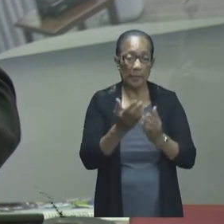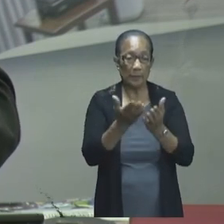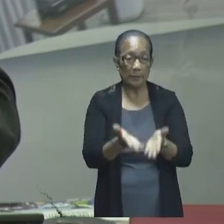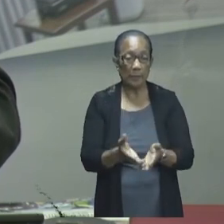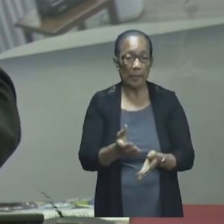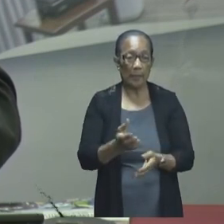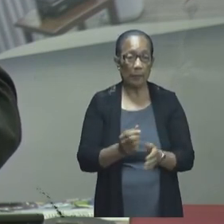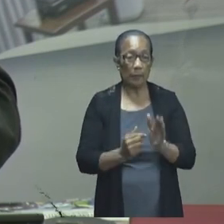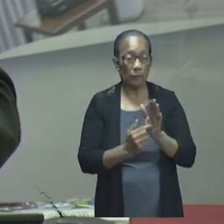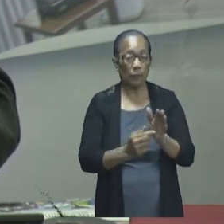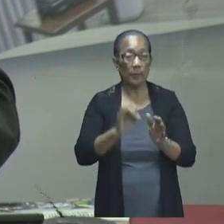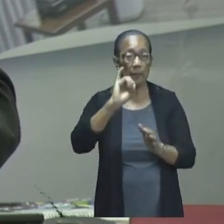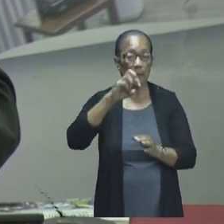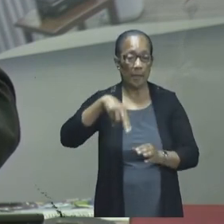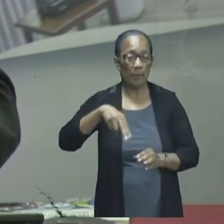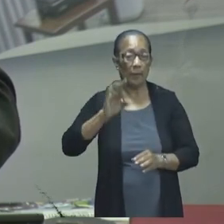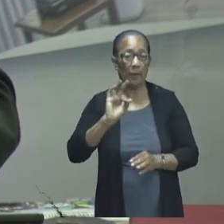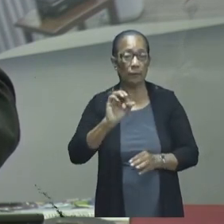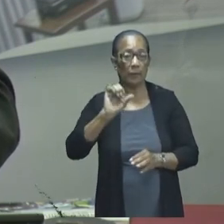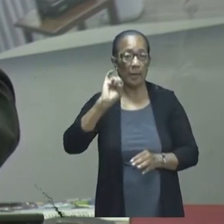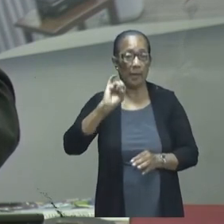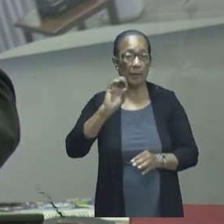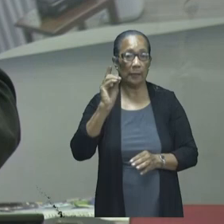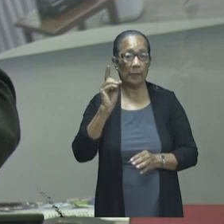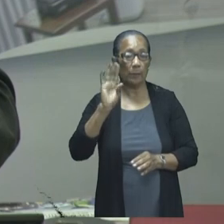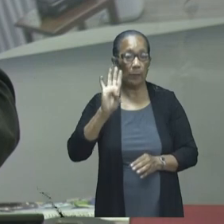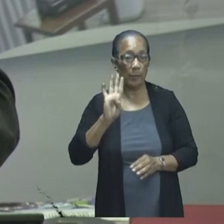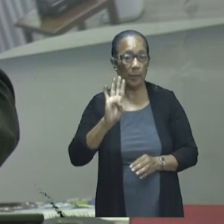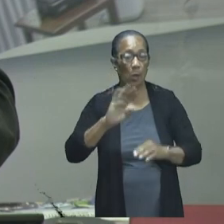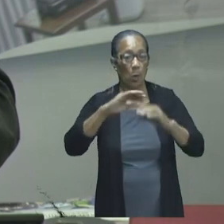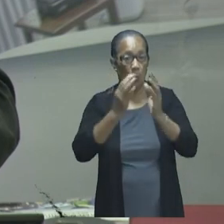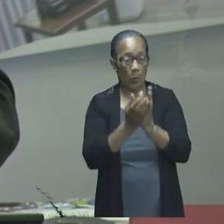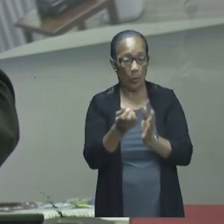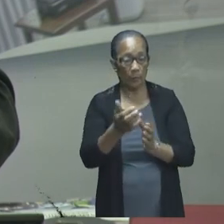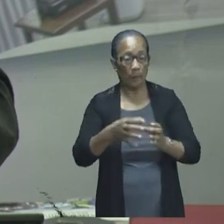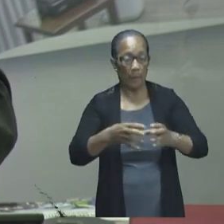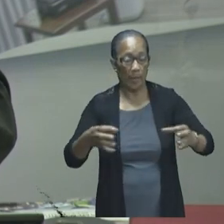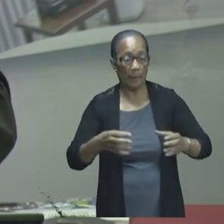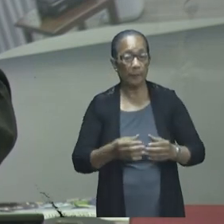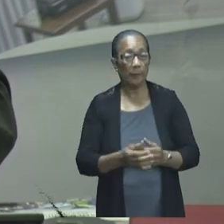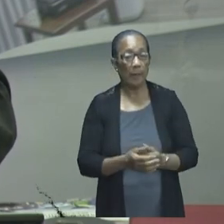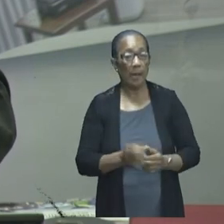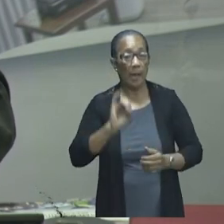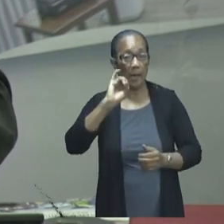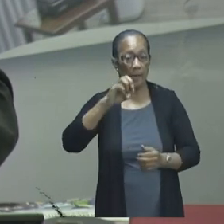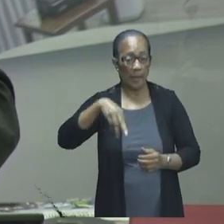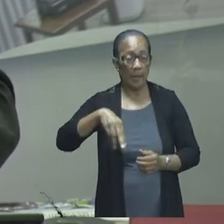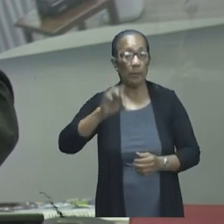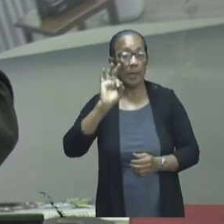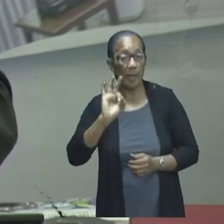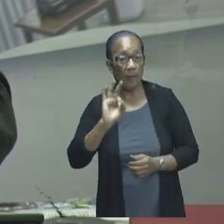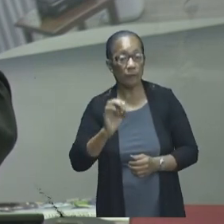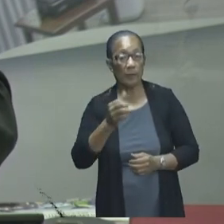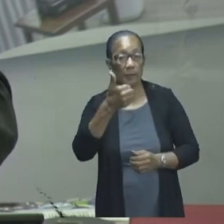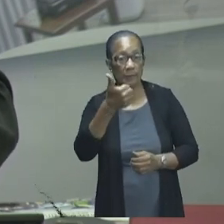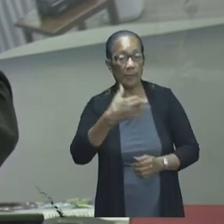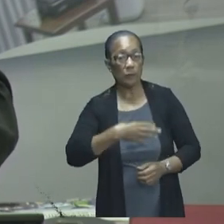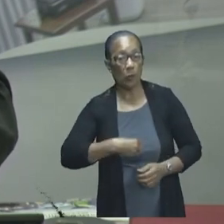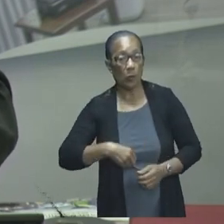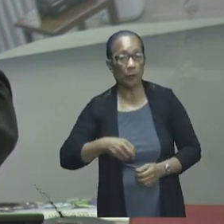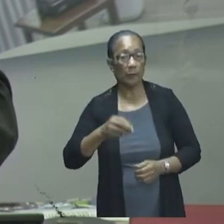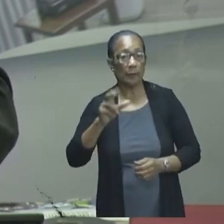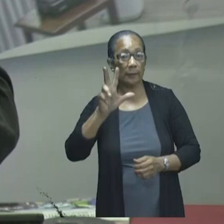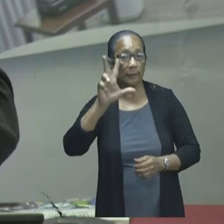al mf dat is ideally dat we erbij dat caribbean development ben amf je 680 miljoen